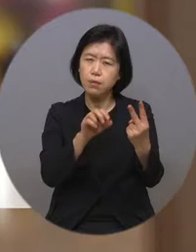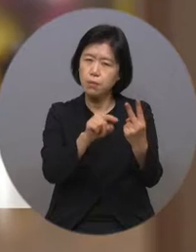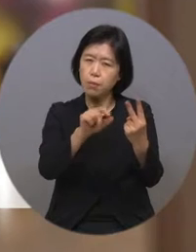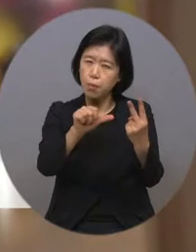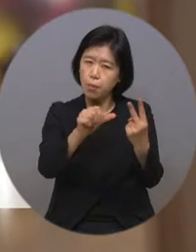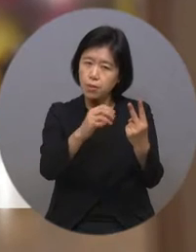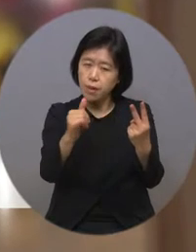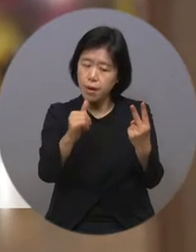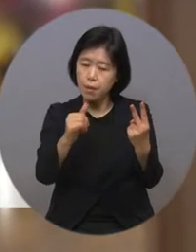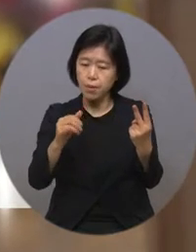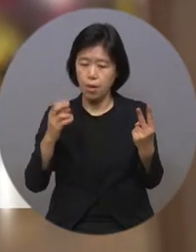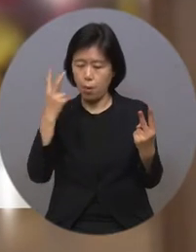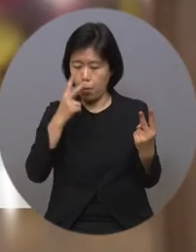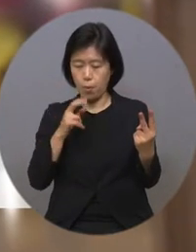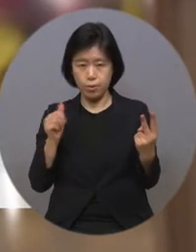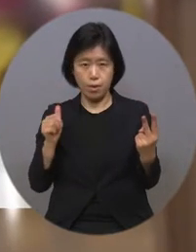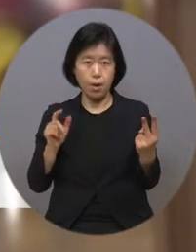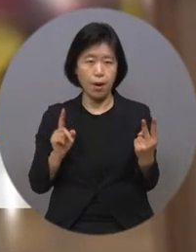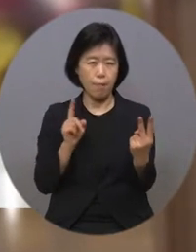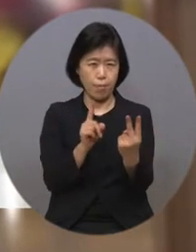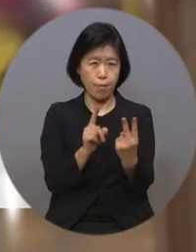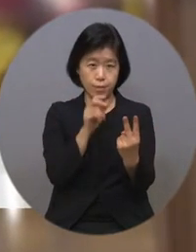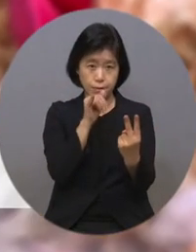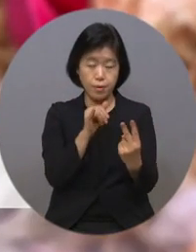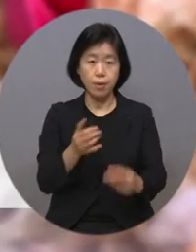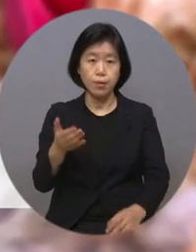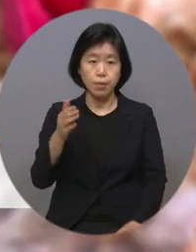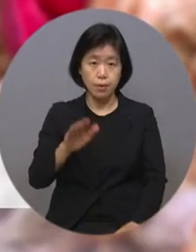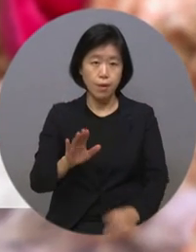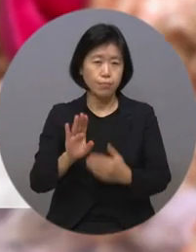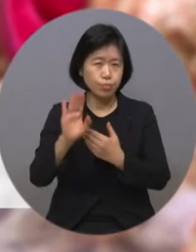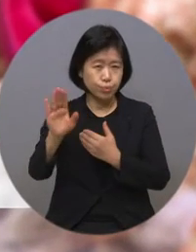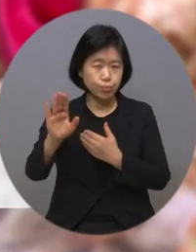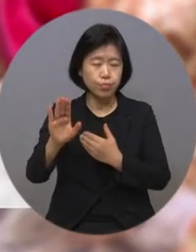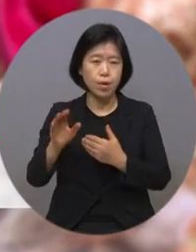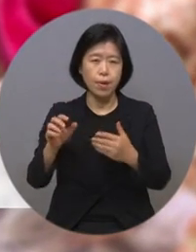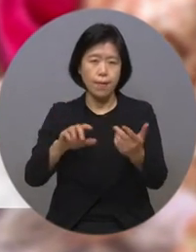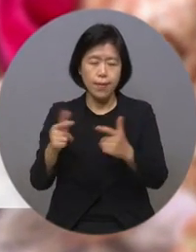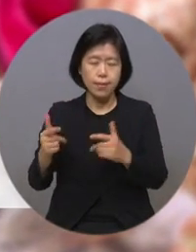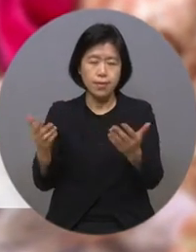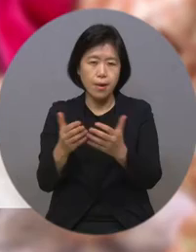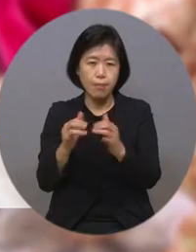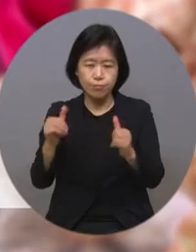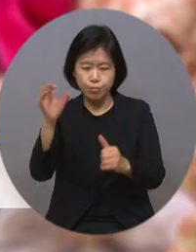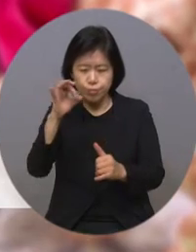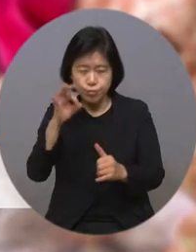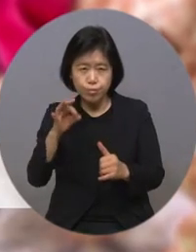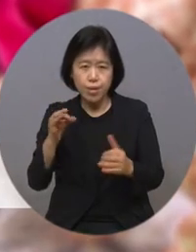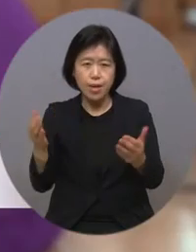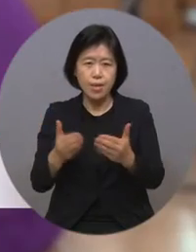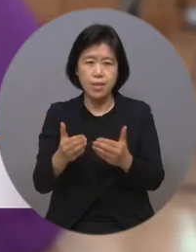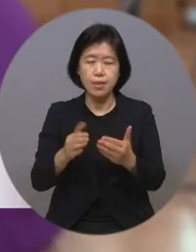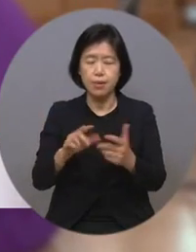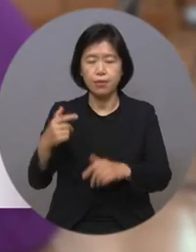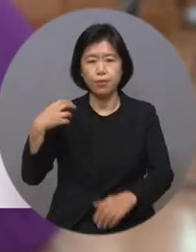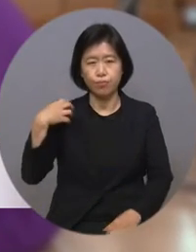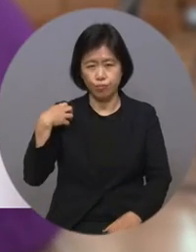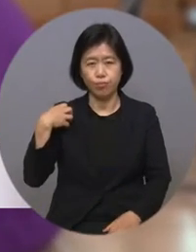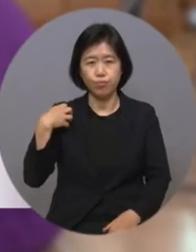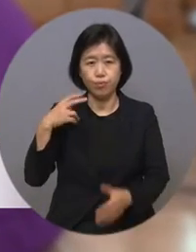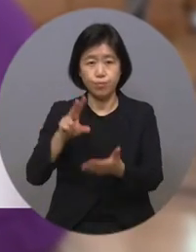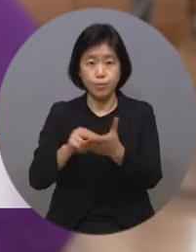1명을 배치하도록 하고 있습니다. 추후 재정 소요, 인력 수급의 문제를 고려해 2025년까지